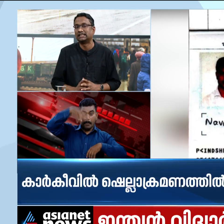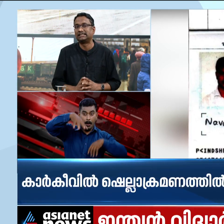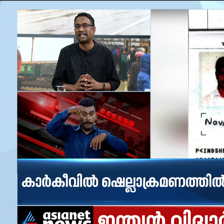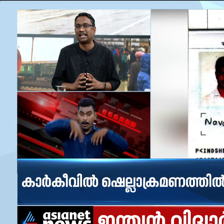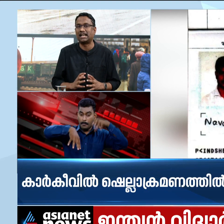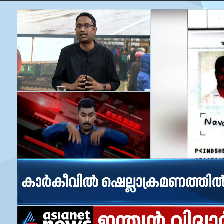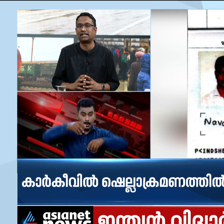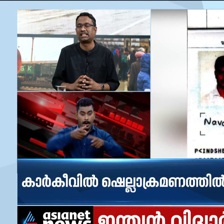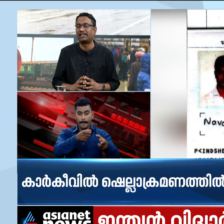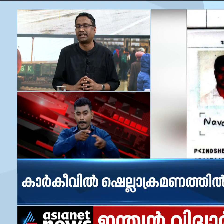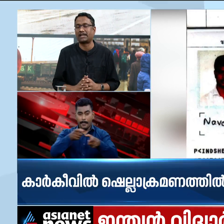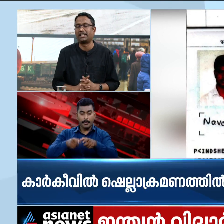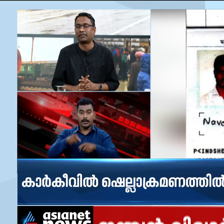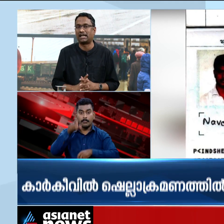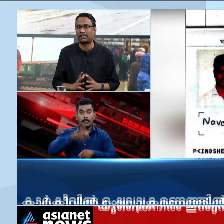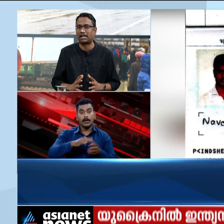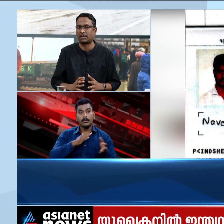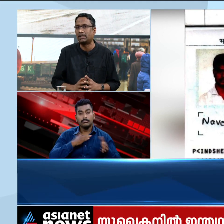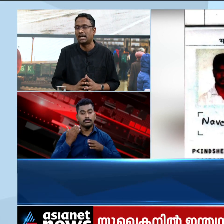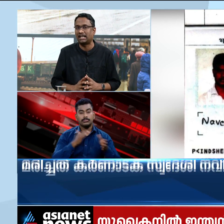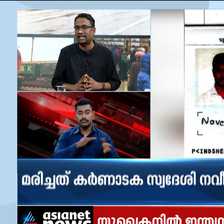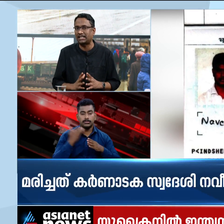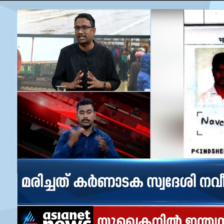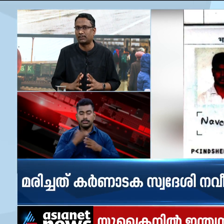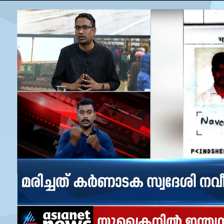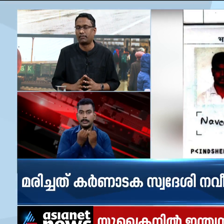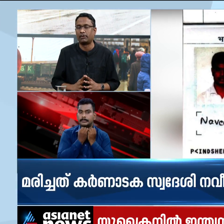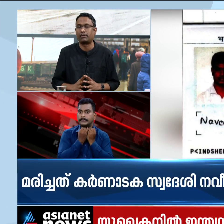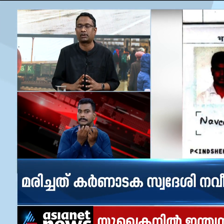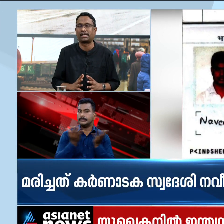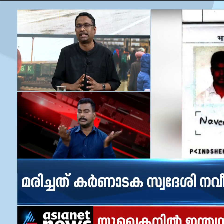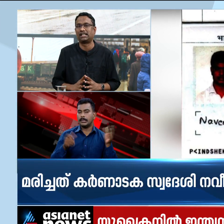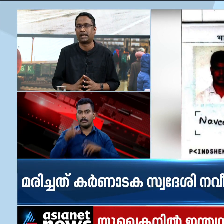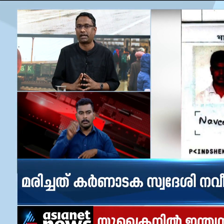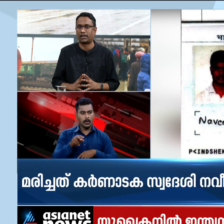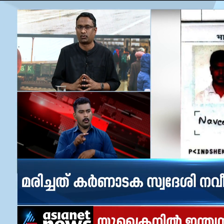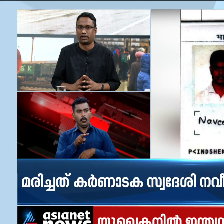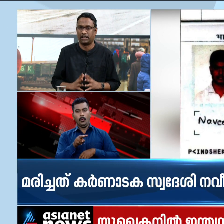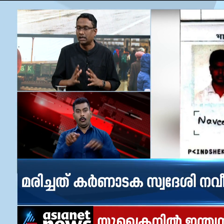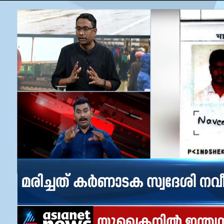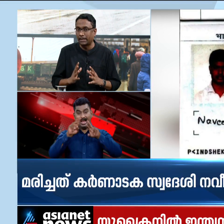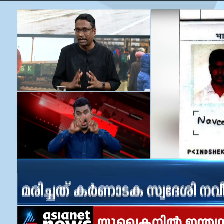നടത്തുന്നത് ജനങ്ങളുടെ ജീവനെടുക്കാൻ വേണ്ടി മാത്രമാണെന്നും അന്താരാഷ്ട്ര സമൂഹം ഗൗരവത്തോടെ ഇതിൽ